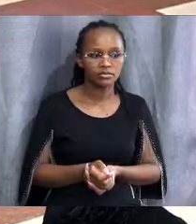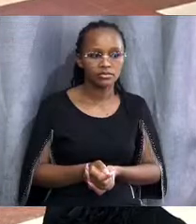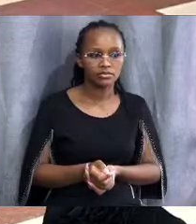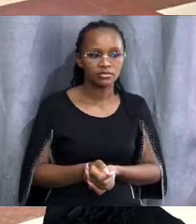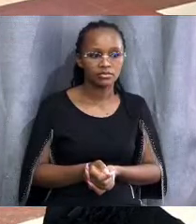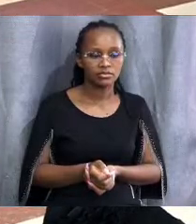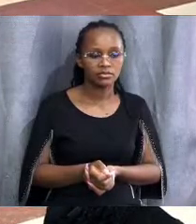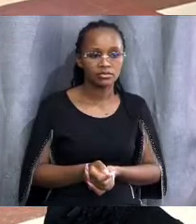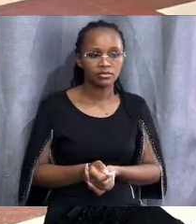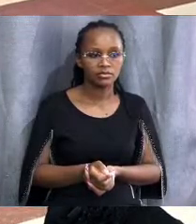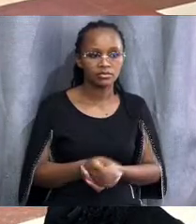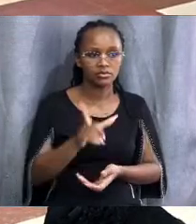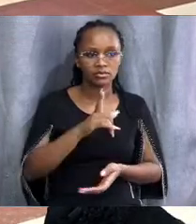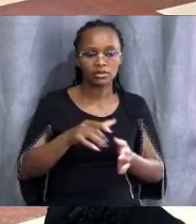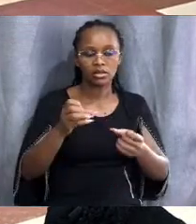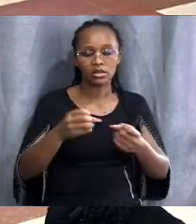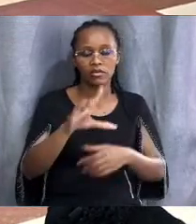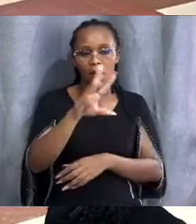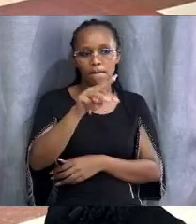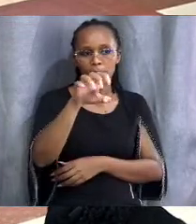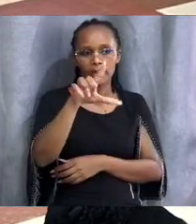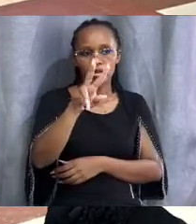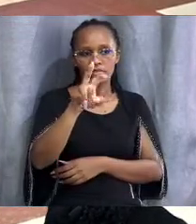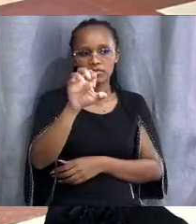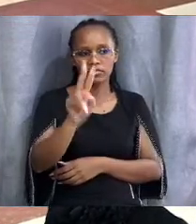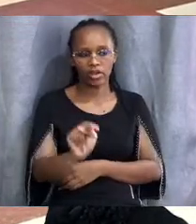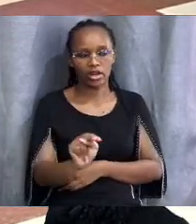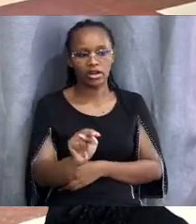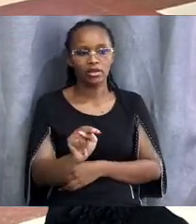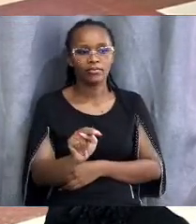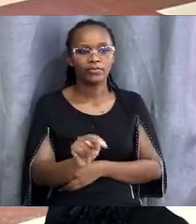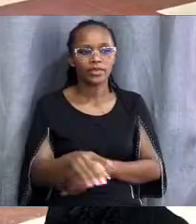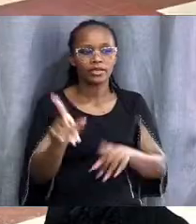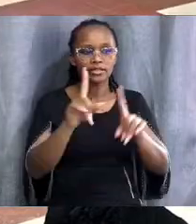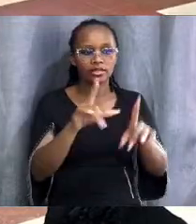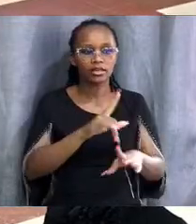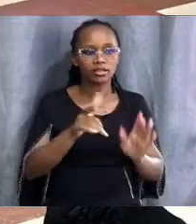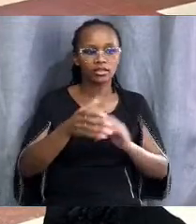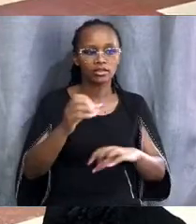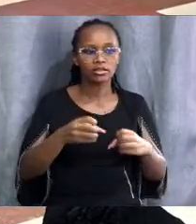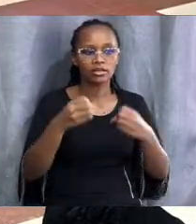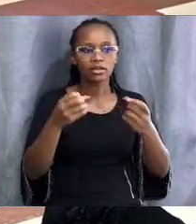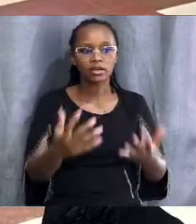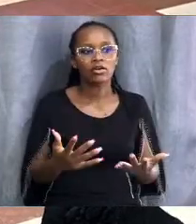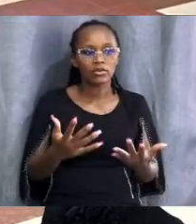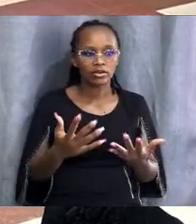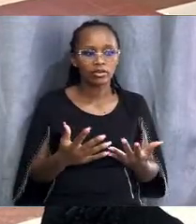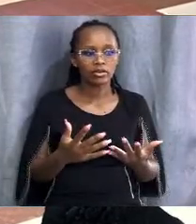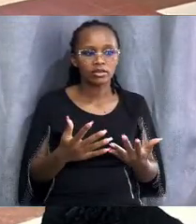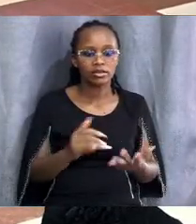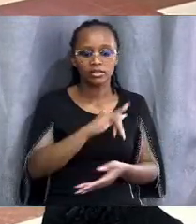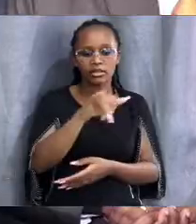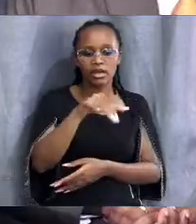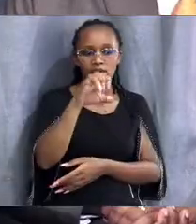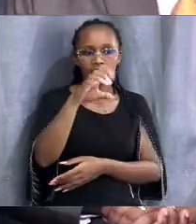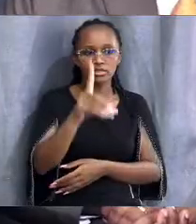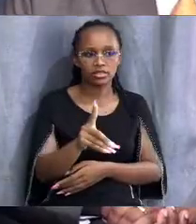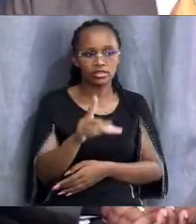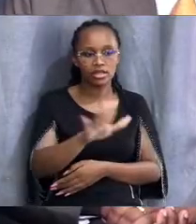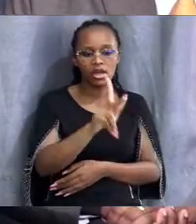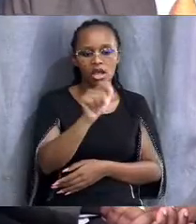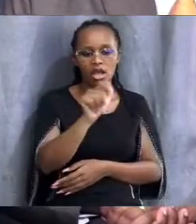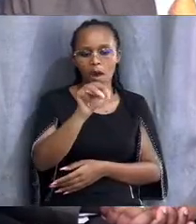na no mwathani waheanire Melvin Njoroge Murage na no mwathani waheanire Jed